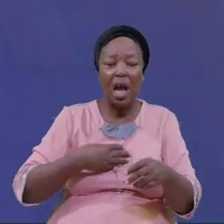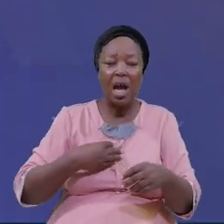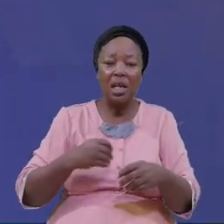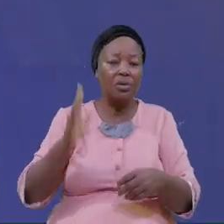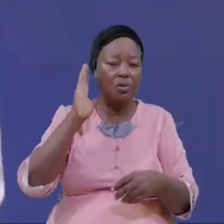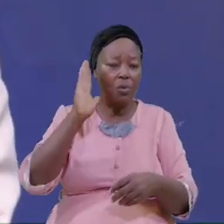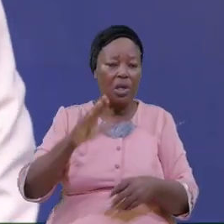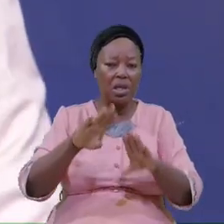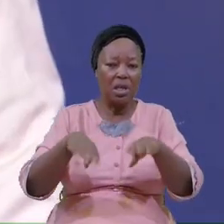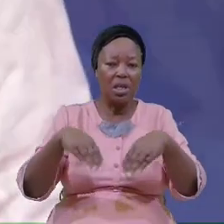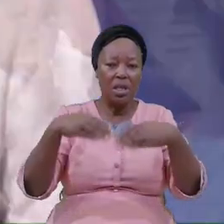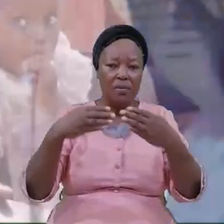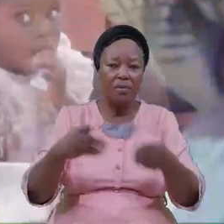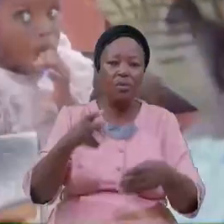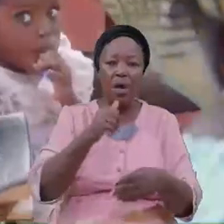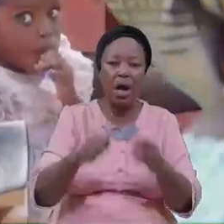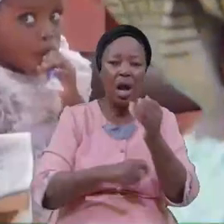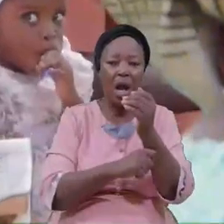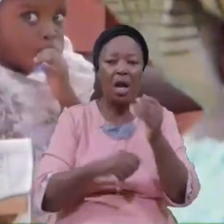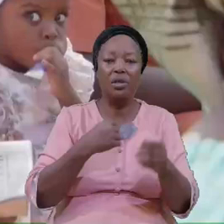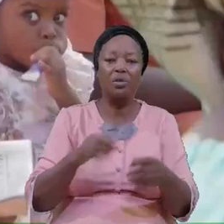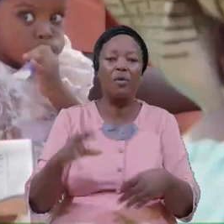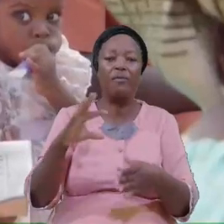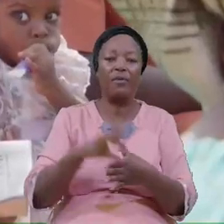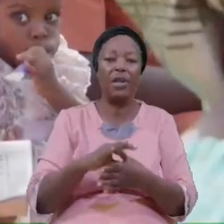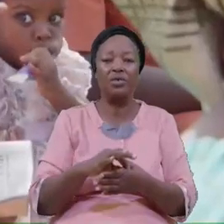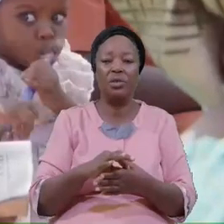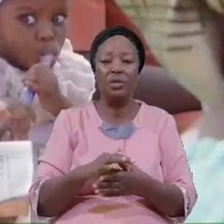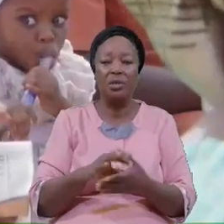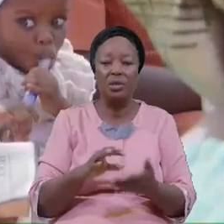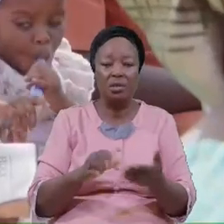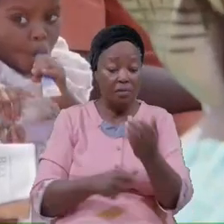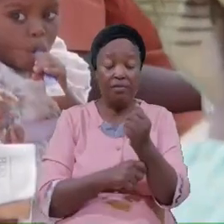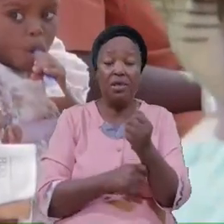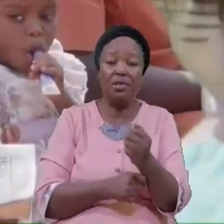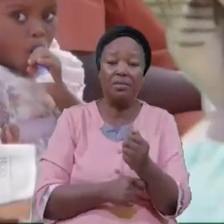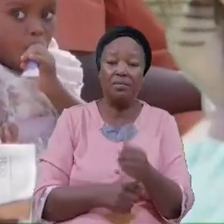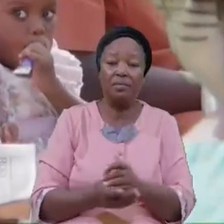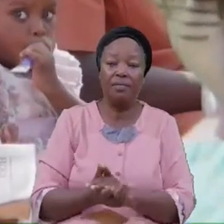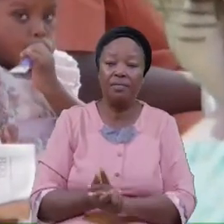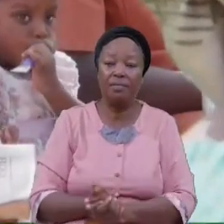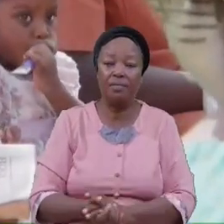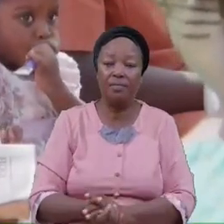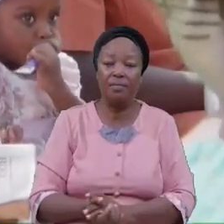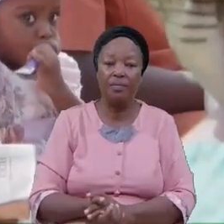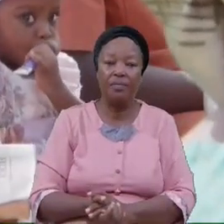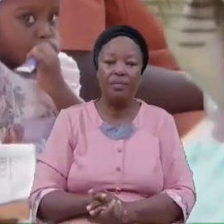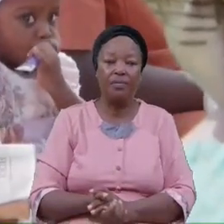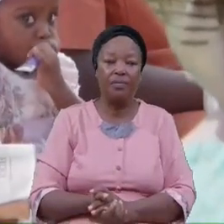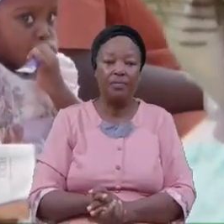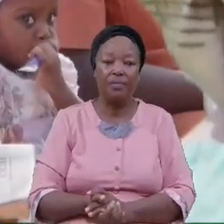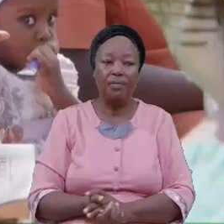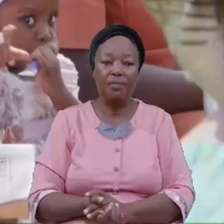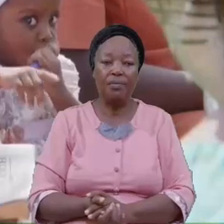a heart of flesh. Je vous donnerai un cœur nouveau et je mettrai en vous un esprit nouveau. Je ôterai de votre corps le cœur de pierre et